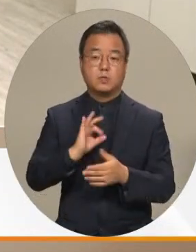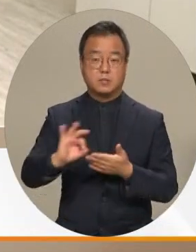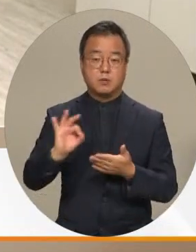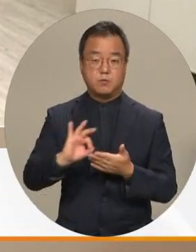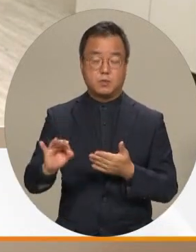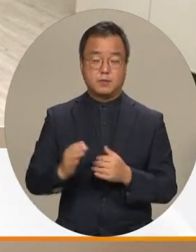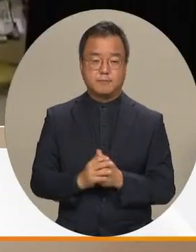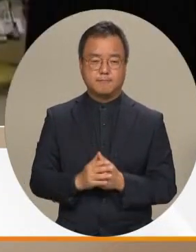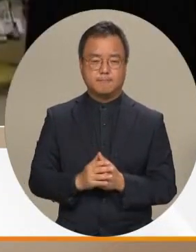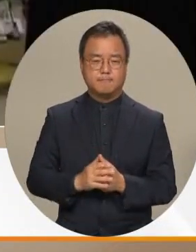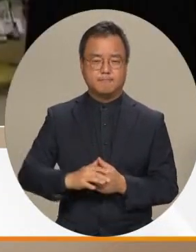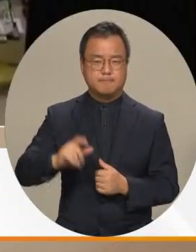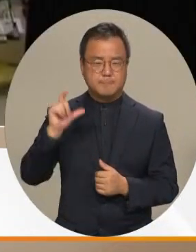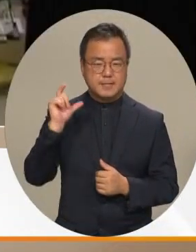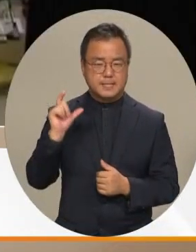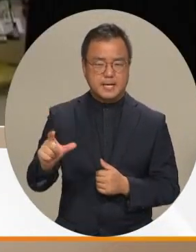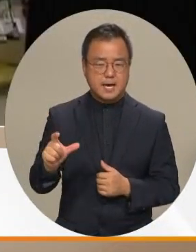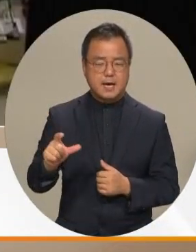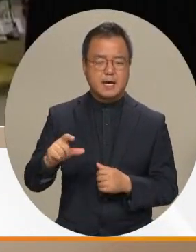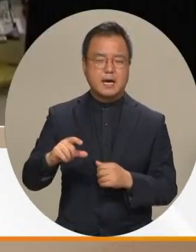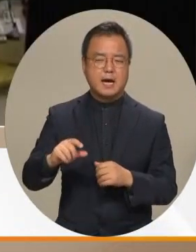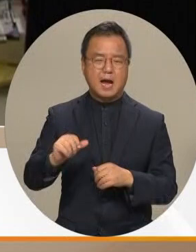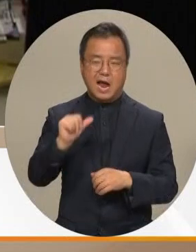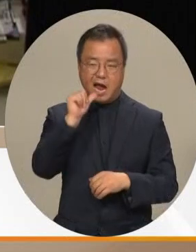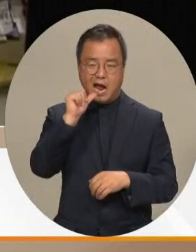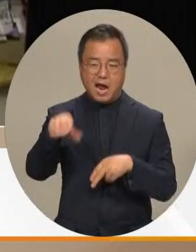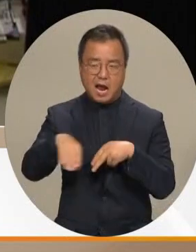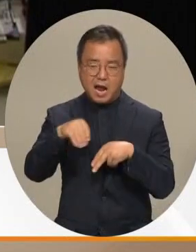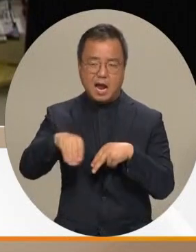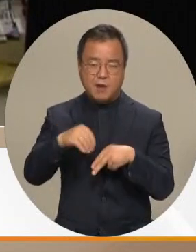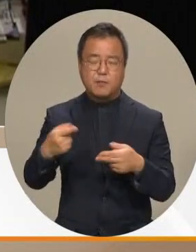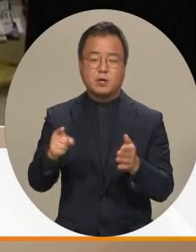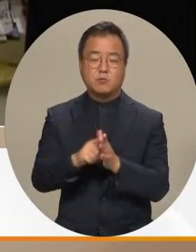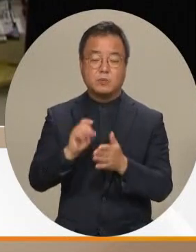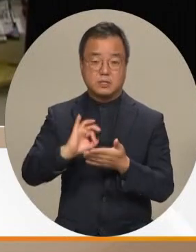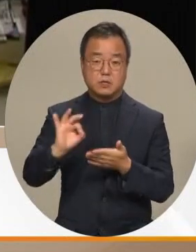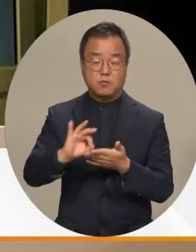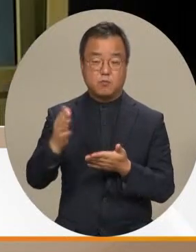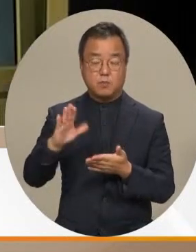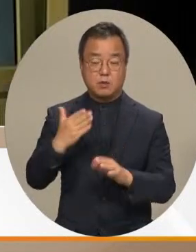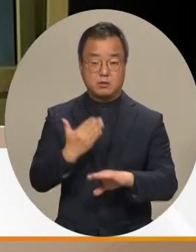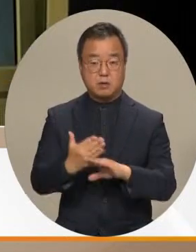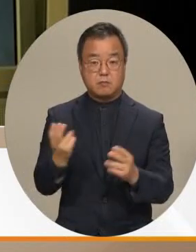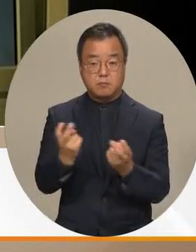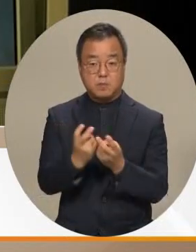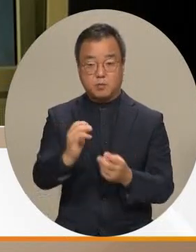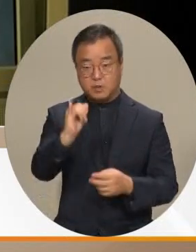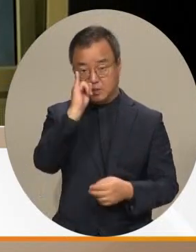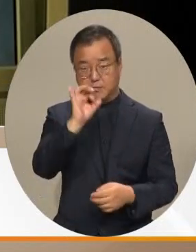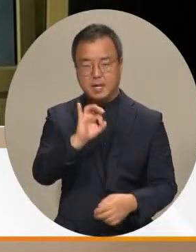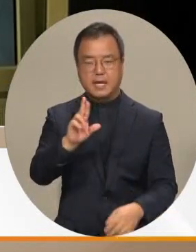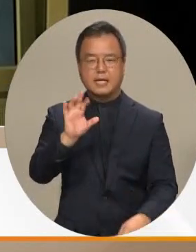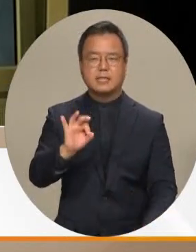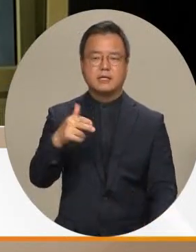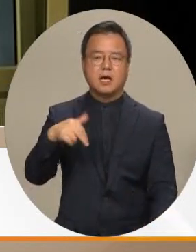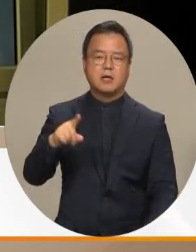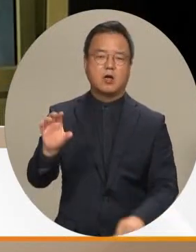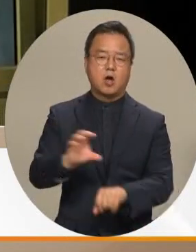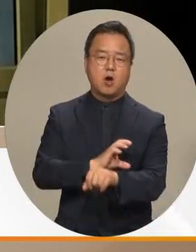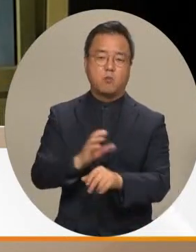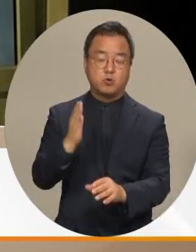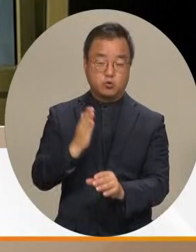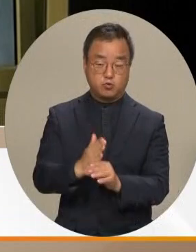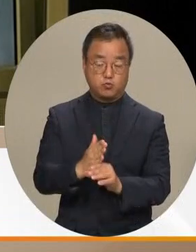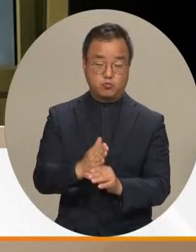합니다 매우 강력한 자석을 위해서 초전트를 사용하지만 물론 다른 응용도 있습니다 양자컴퓨터들 중에서